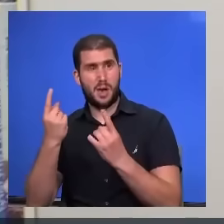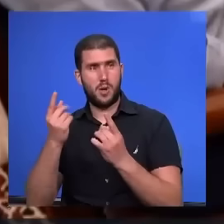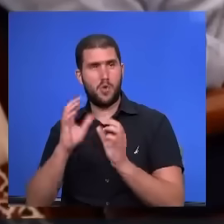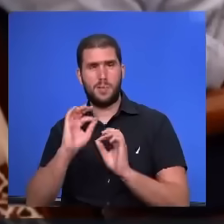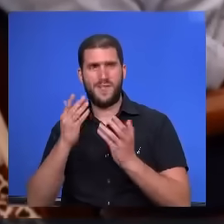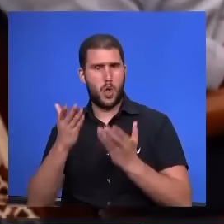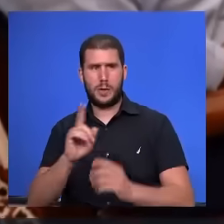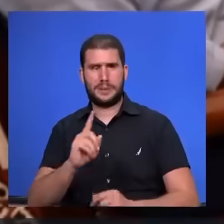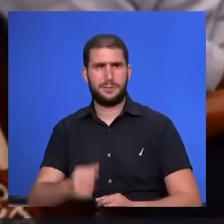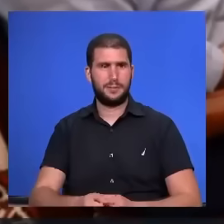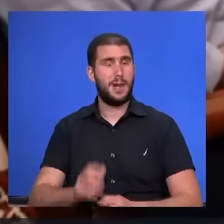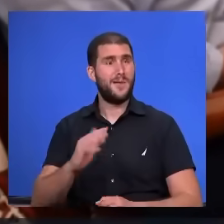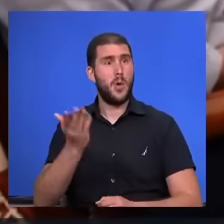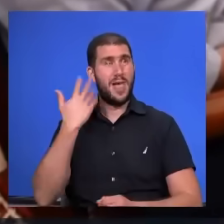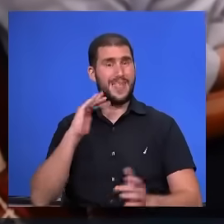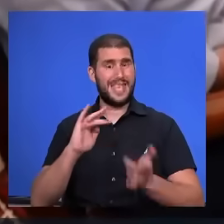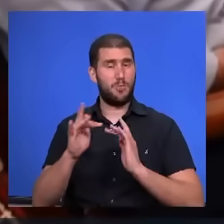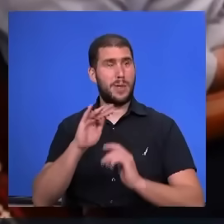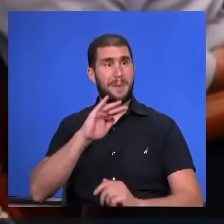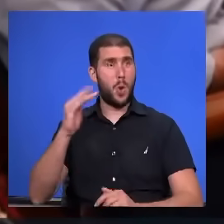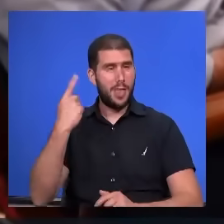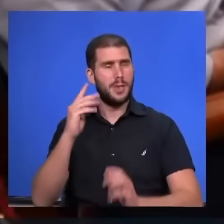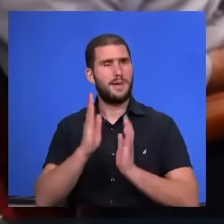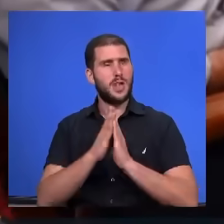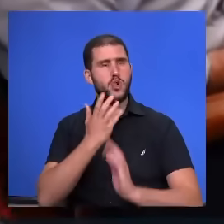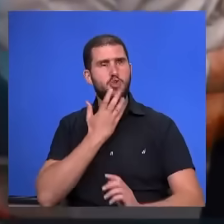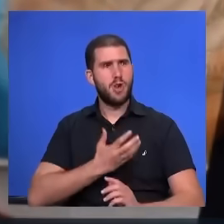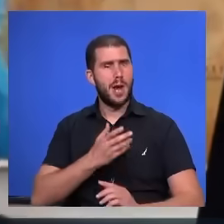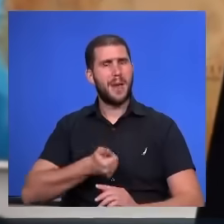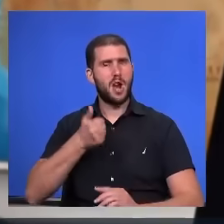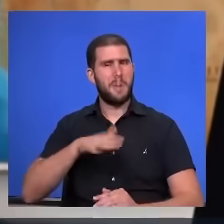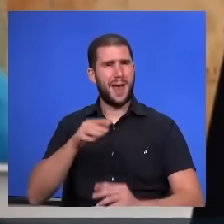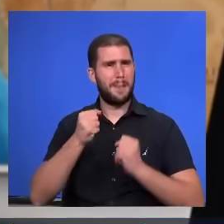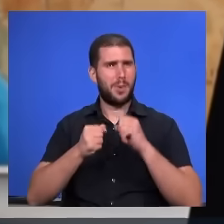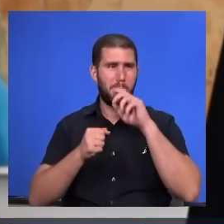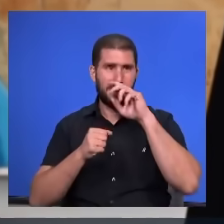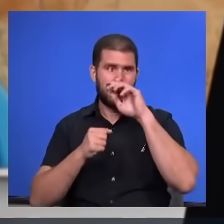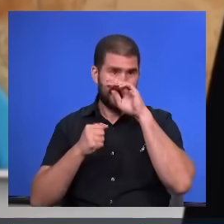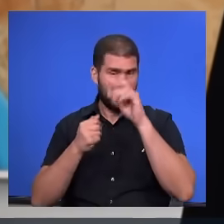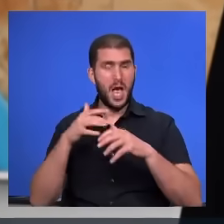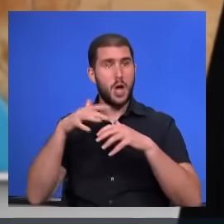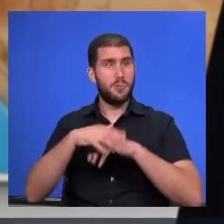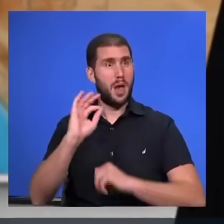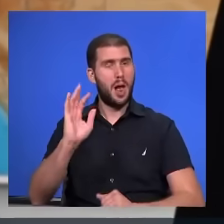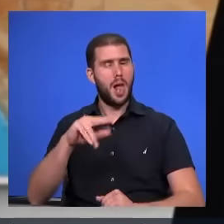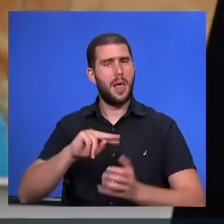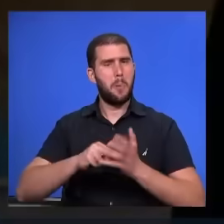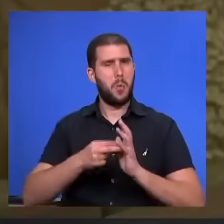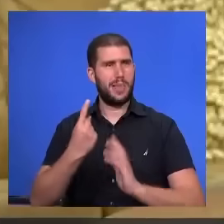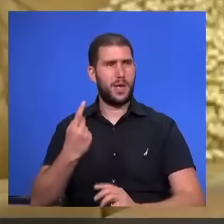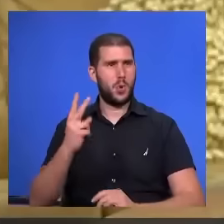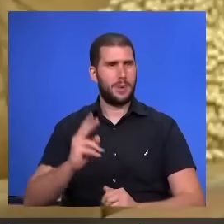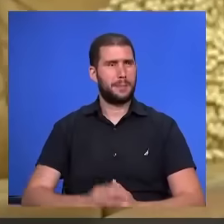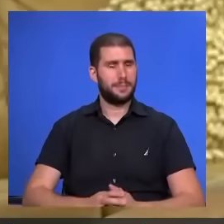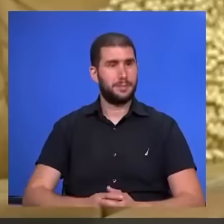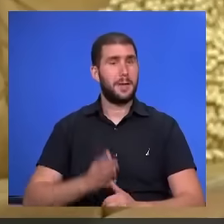לא עוזר לו. עוד לפני העימותים בגולן, ביקש שייח' טריף מראשי מערכת הביטחון להפעיל את השפעתם על הדרג הפוליטי.